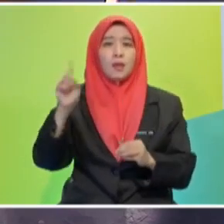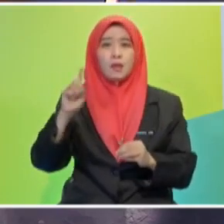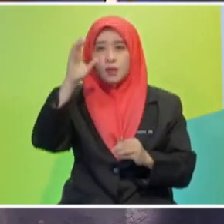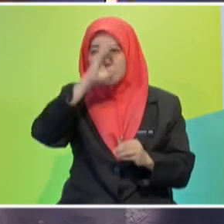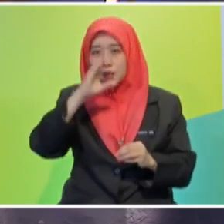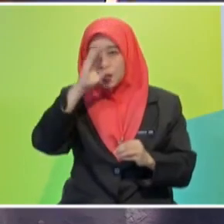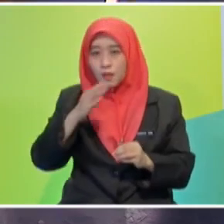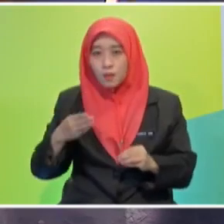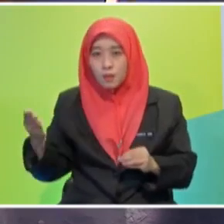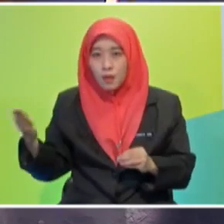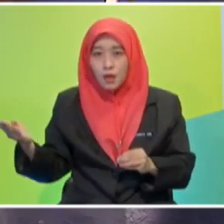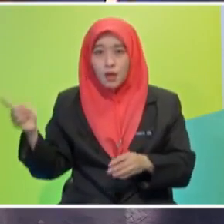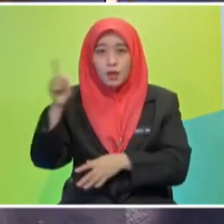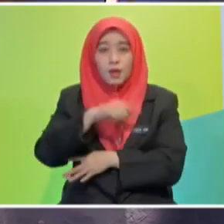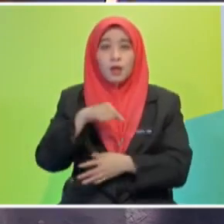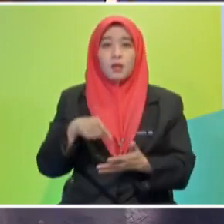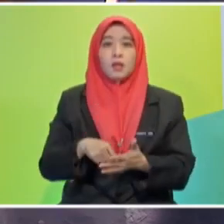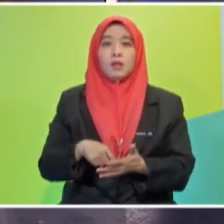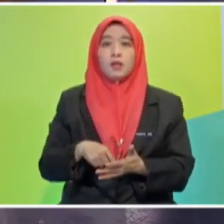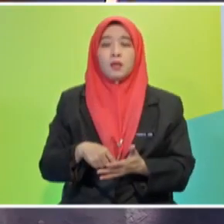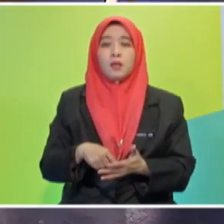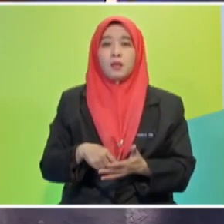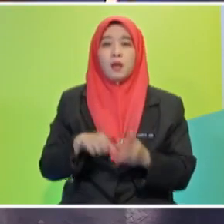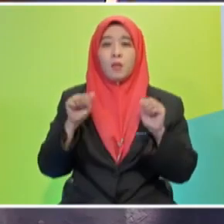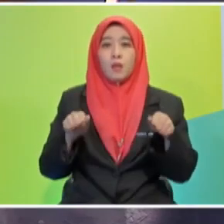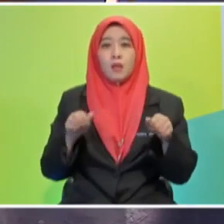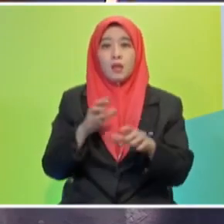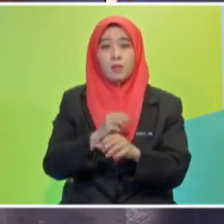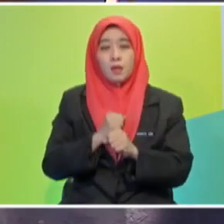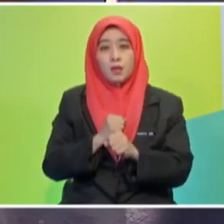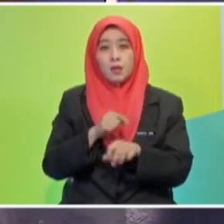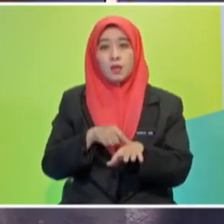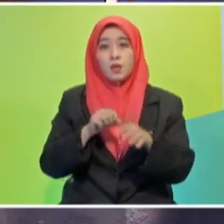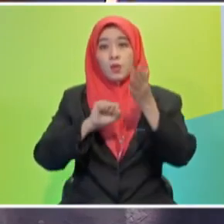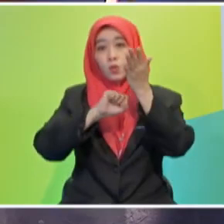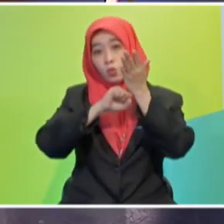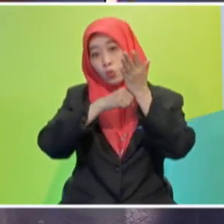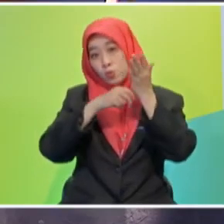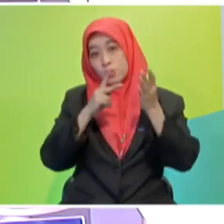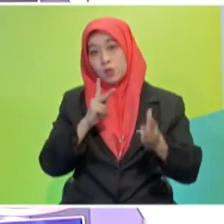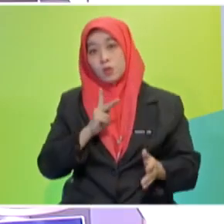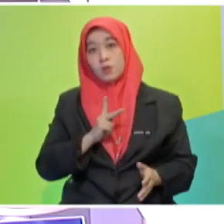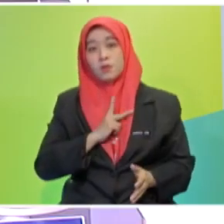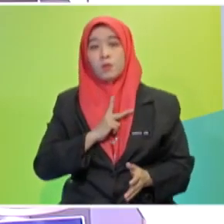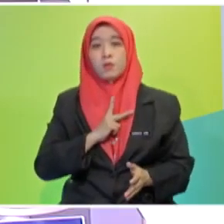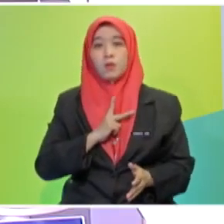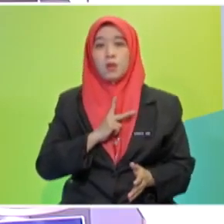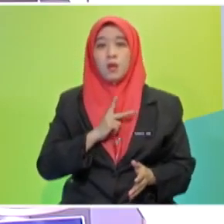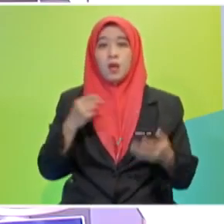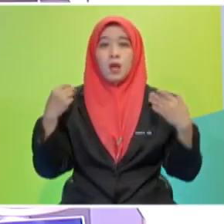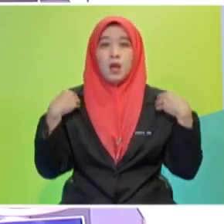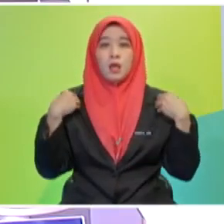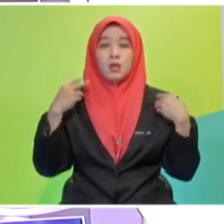ni, untuk murid di rumah, murid boleh dapatkan di Sumberku lah. Sumberku. Kat situ cikgu ada sediakan nota, cikgu ada